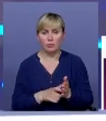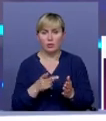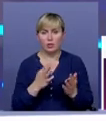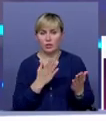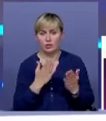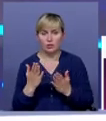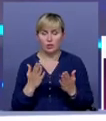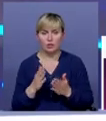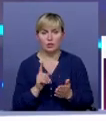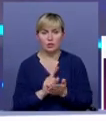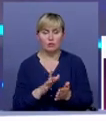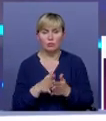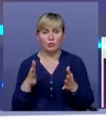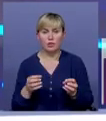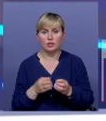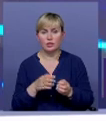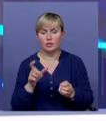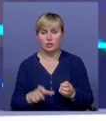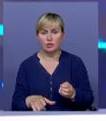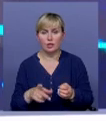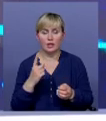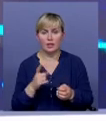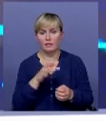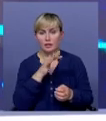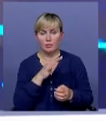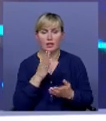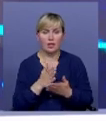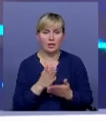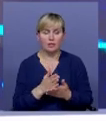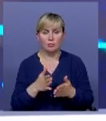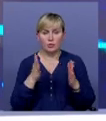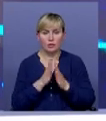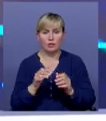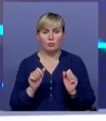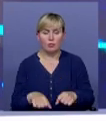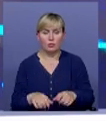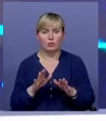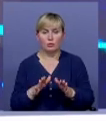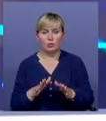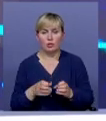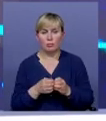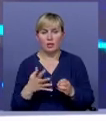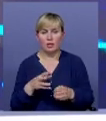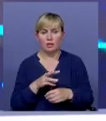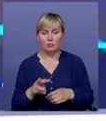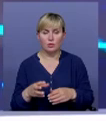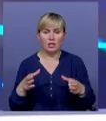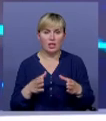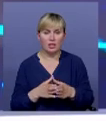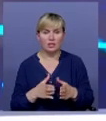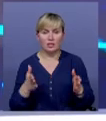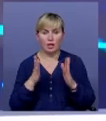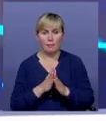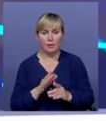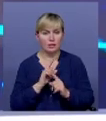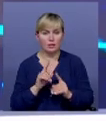чтения Корана не должно быть более 10 человек одновременно. Находиться в мечети можно будет только 15 минут. Коллективные намазы